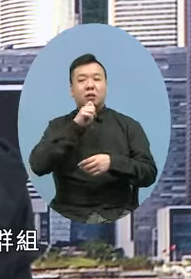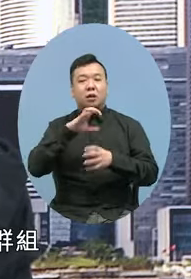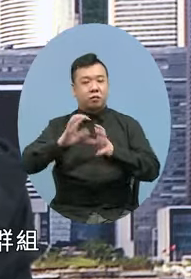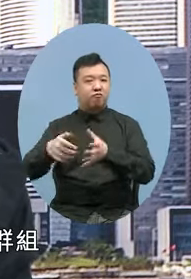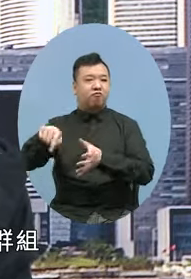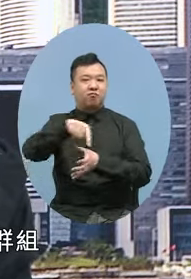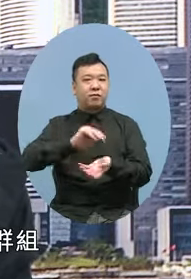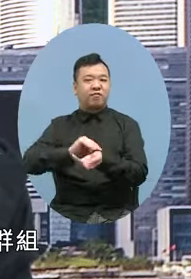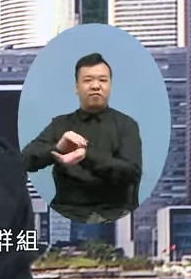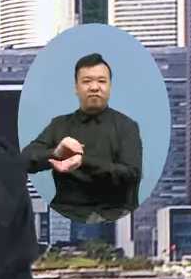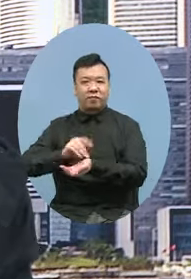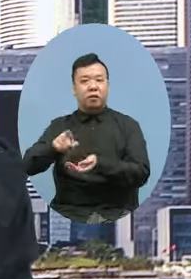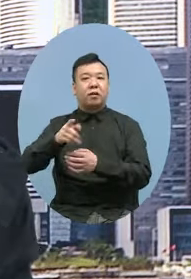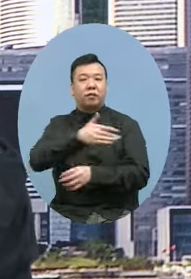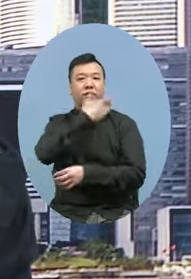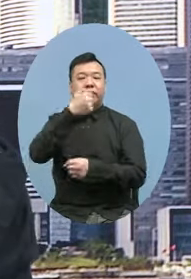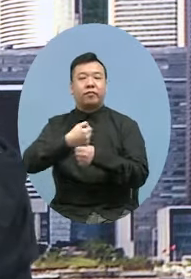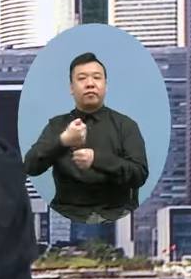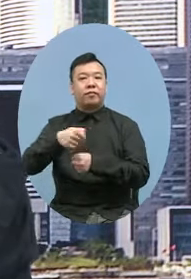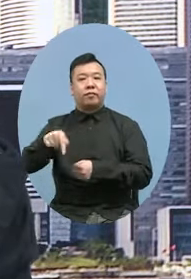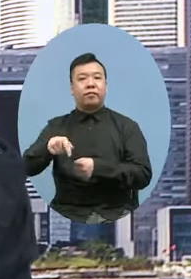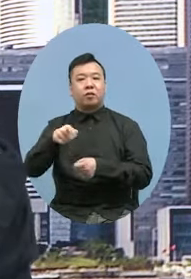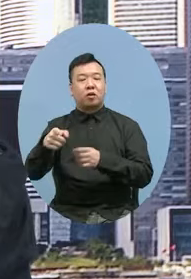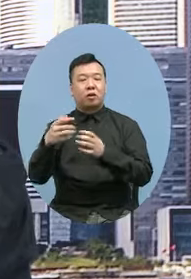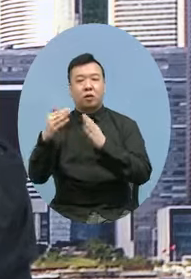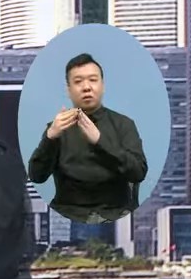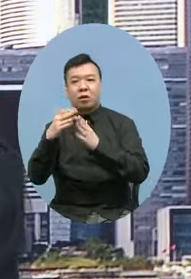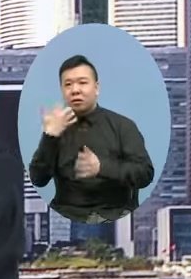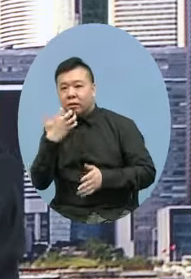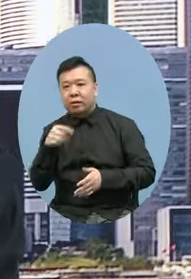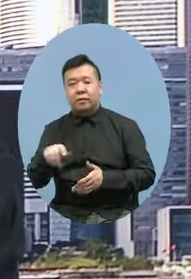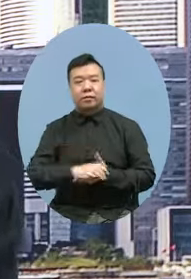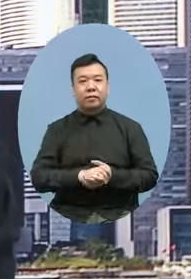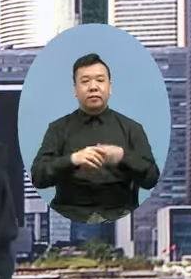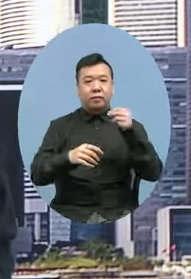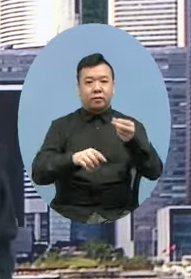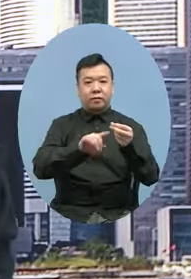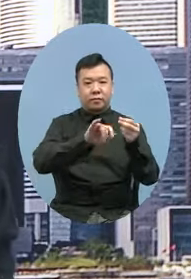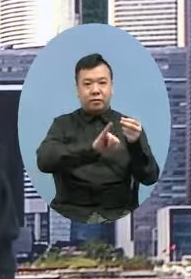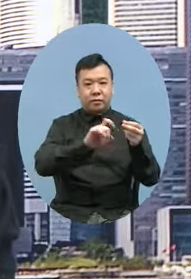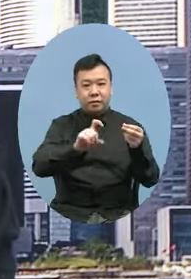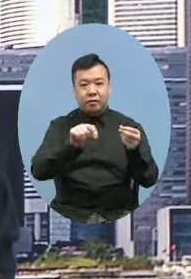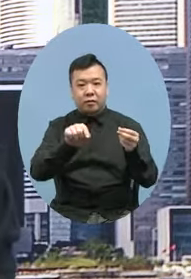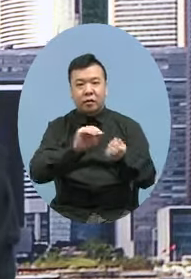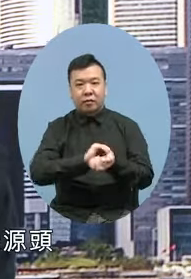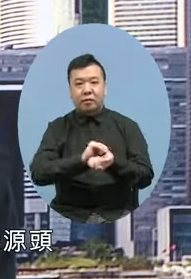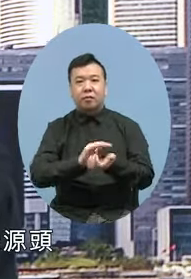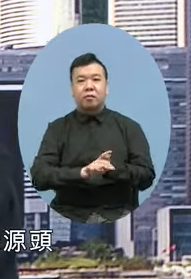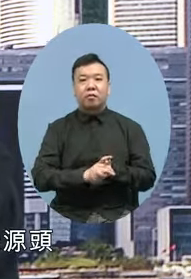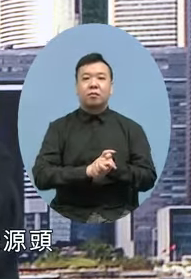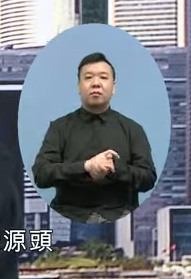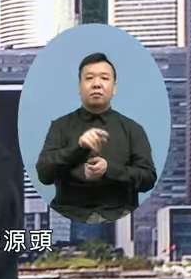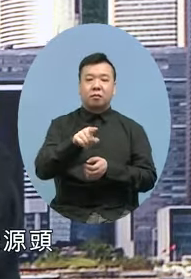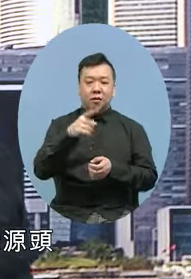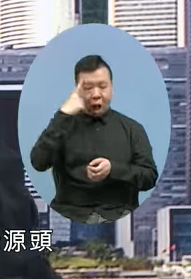個群組咧，咁其中一個職員啦，咁佢係佢屋企人啦。第769宗個案咧，我哋就